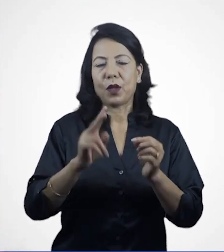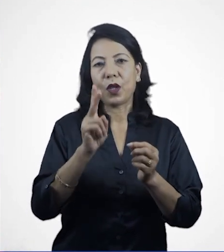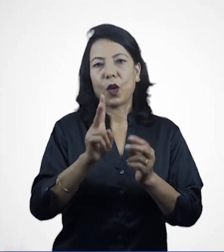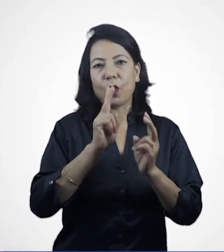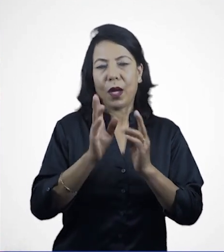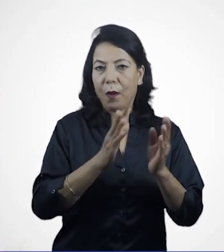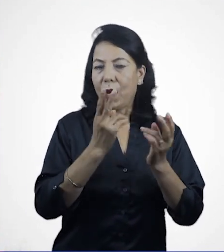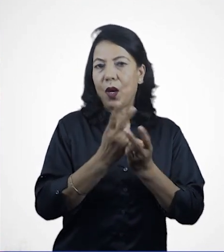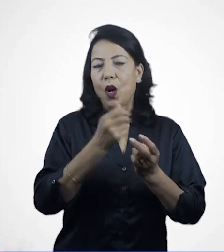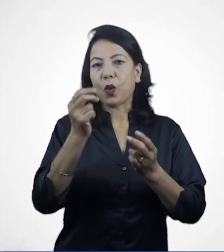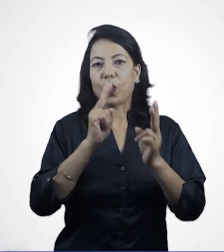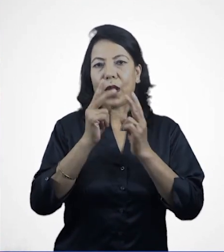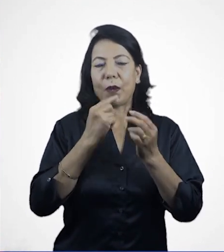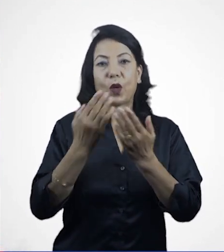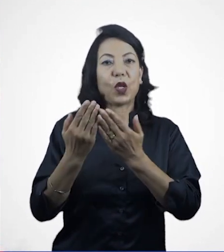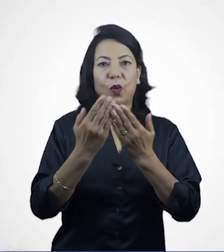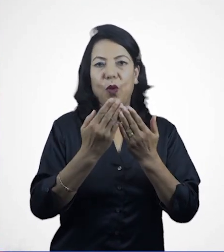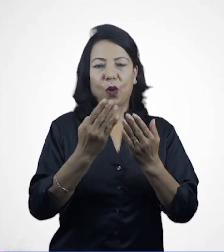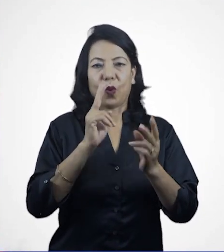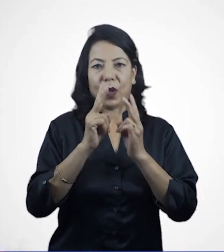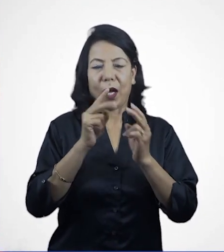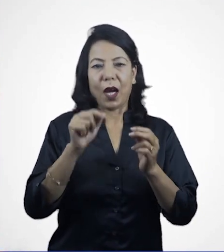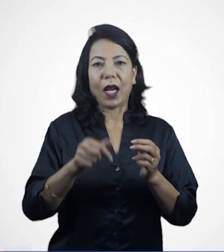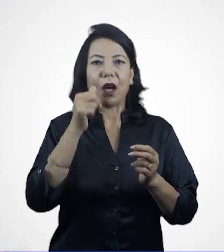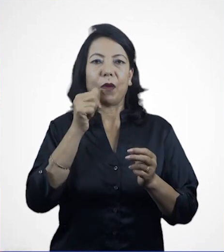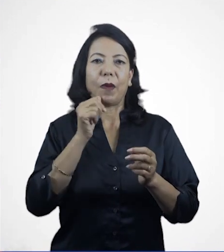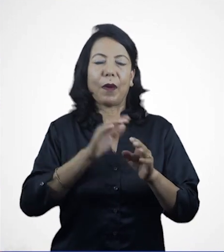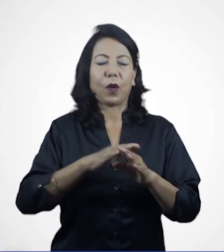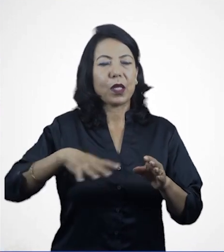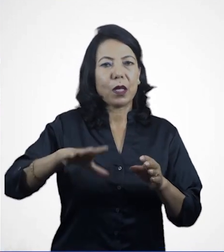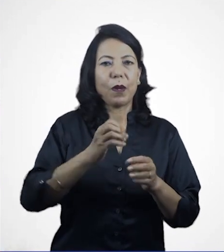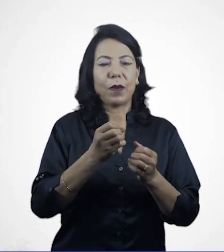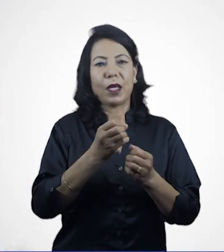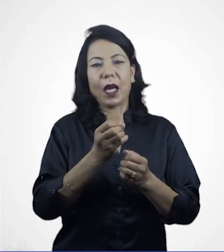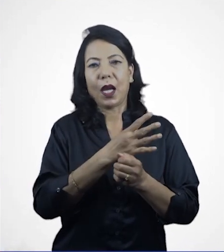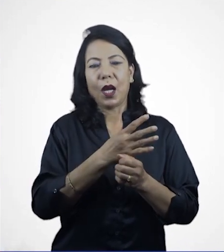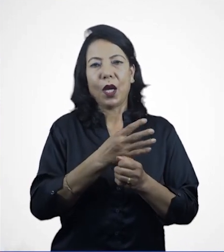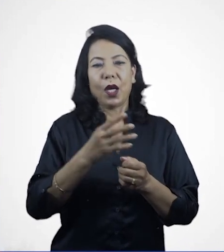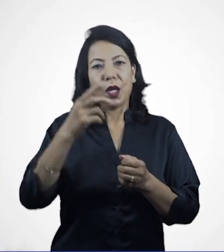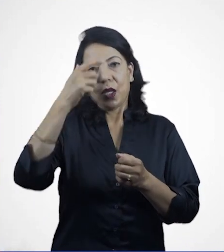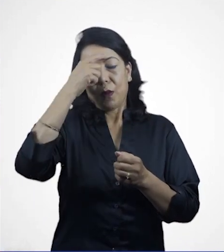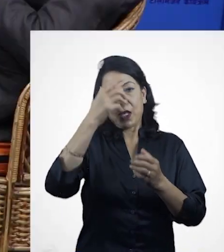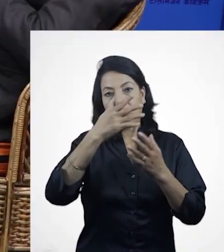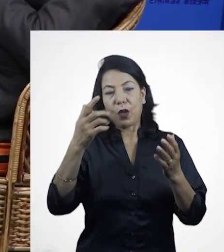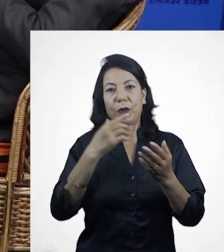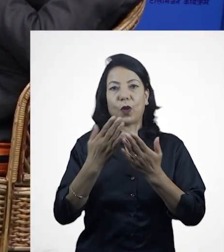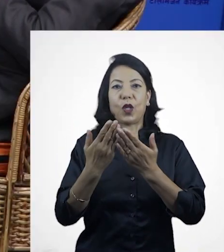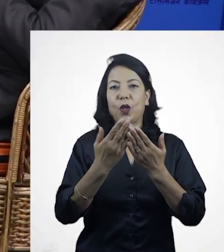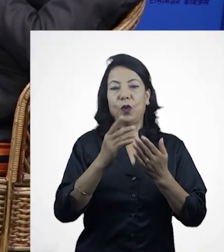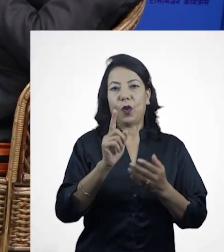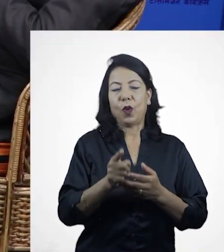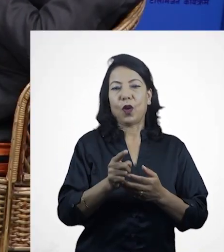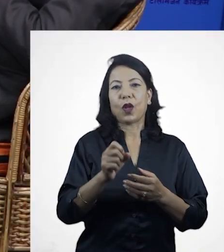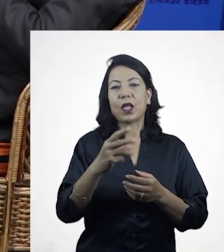और को कुड़ा बने को चाहिए अब स्कूल को कुड़ा कि अईले अविवाबक अरको सपई बंदा जल्दो बल्दो समस्याने स्कूल हो अब